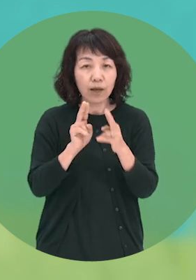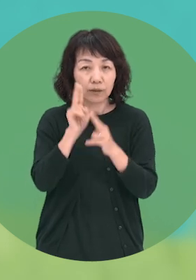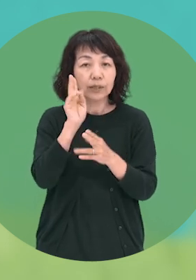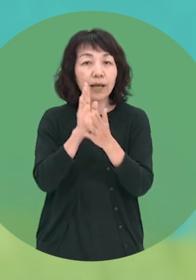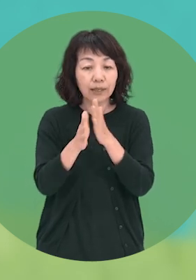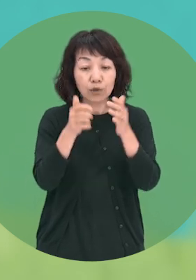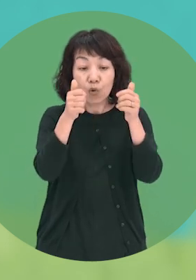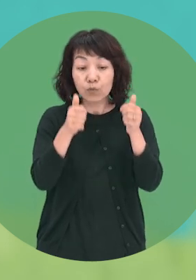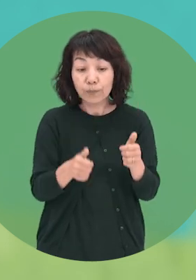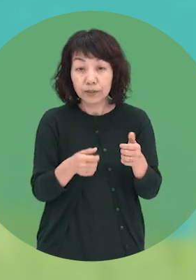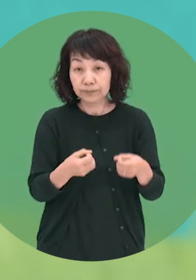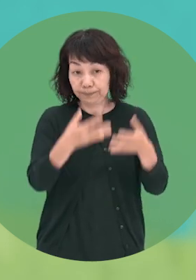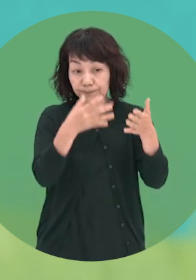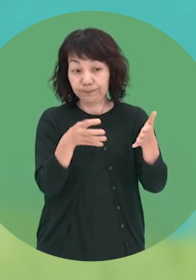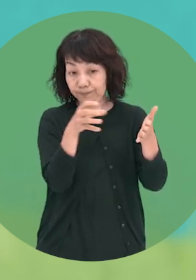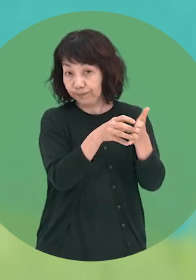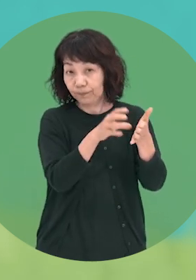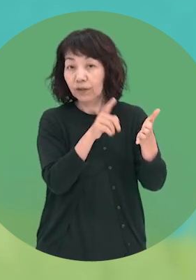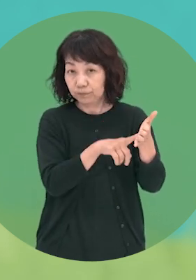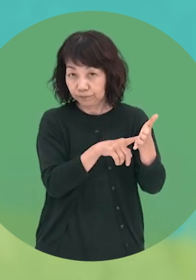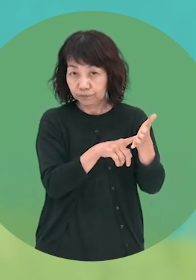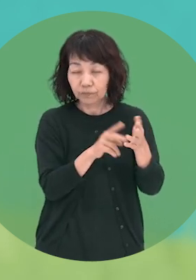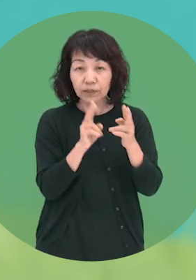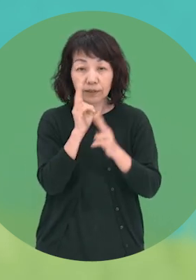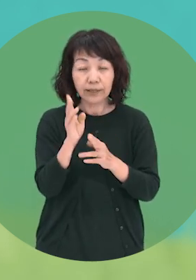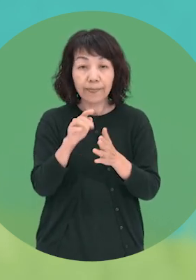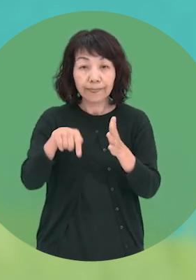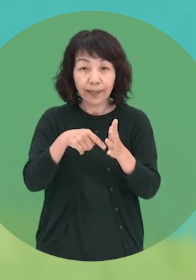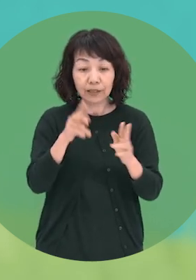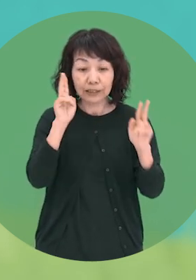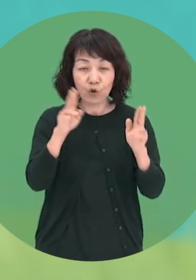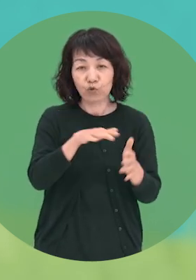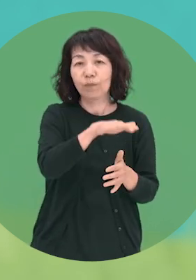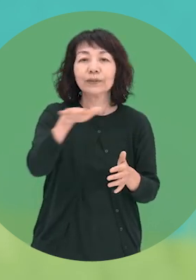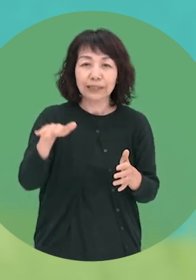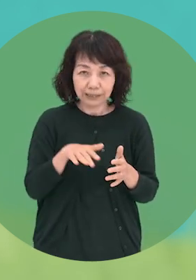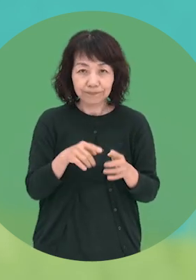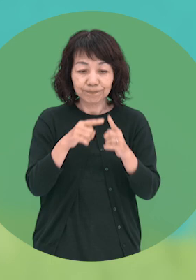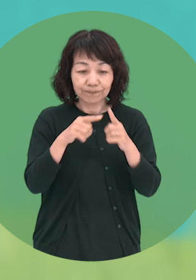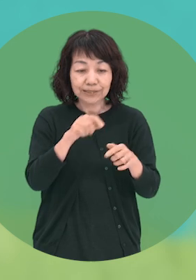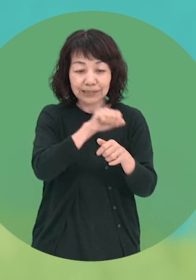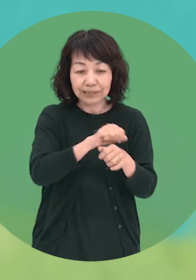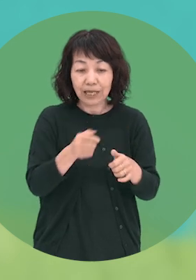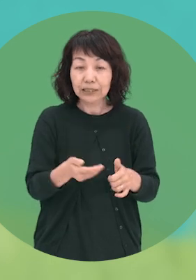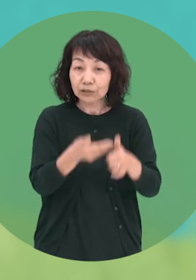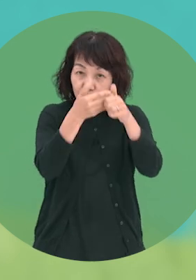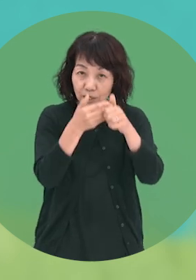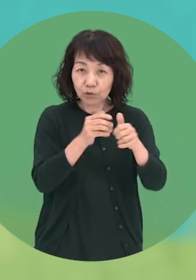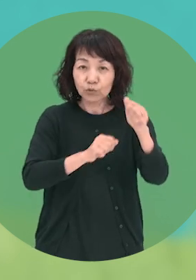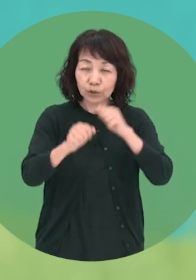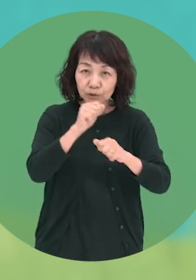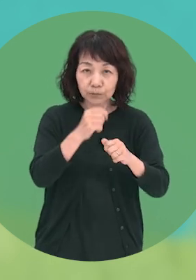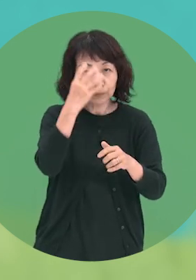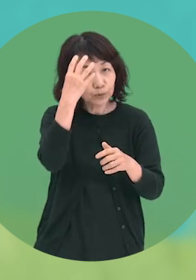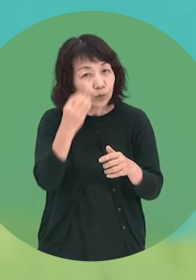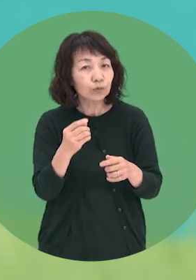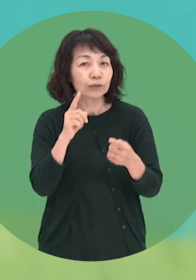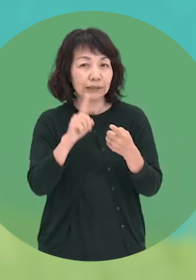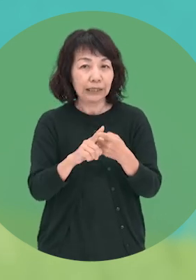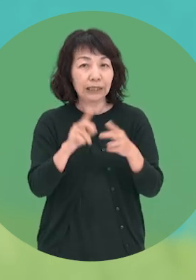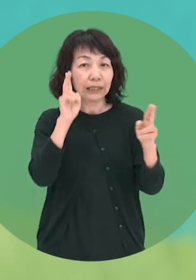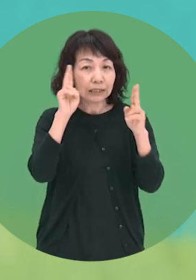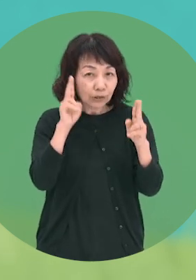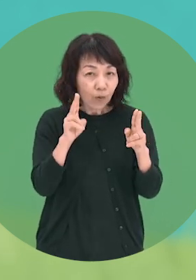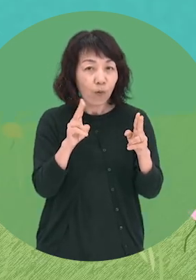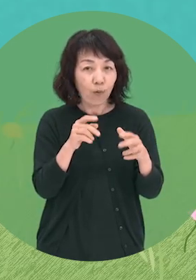されています。県内企業の皆さん、人材育成に取り組む魅力ある企業の大きな輪を広げ